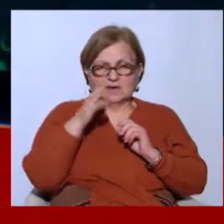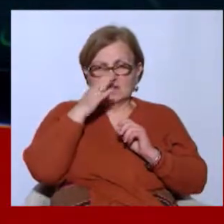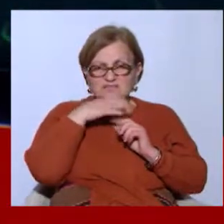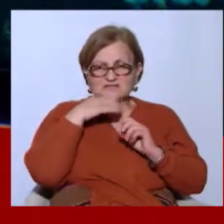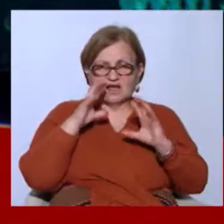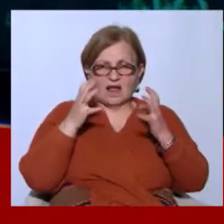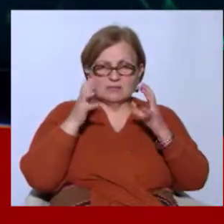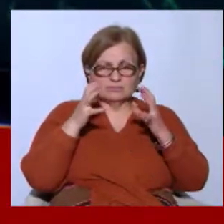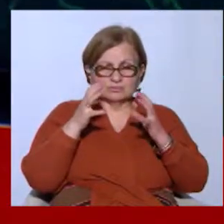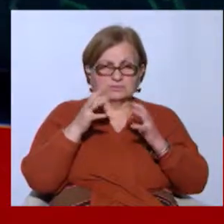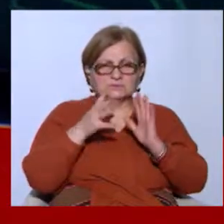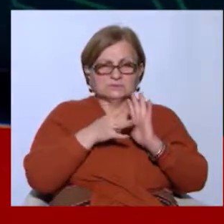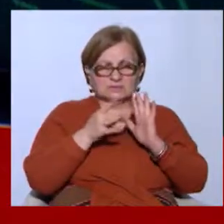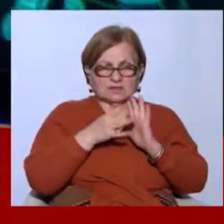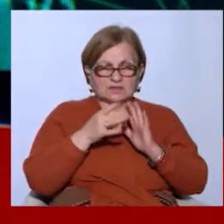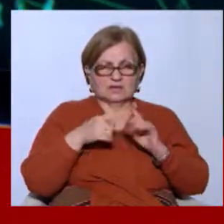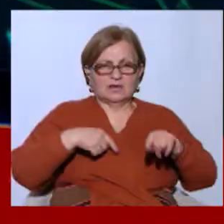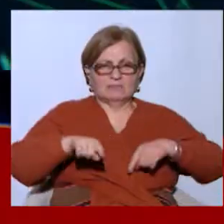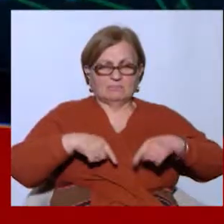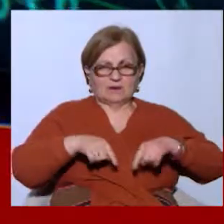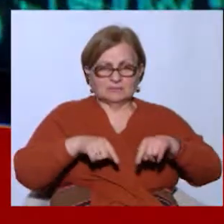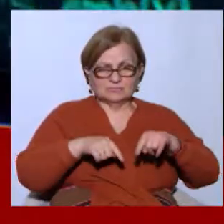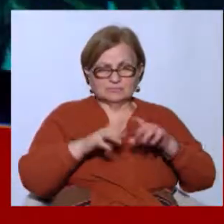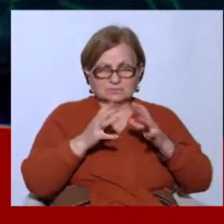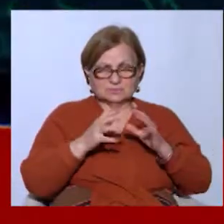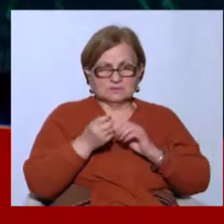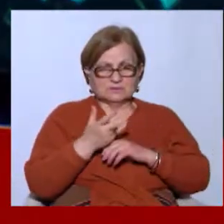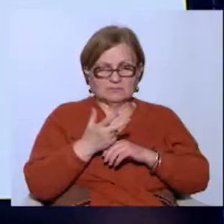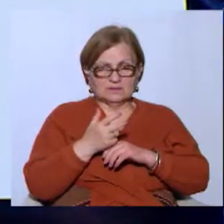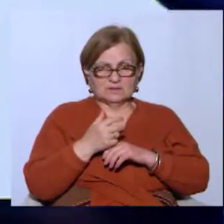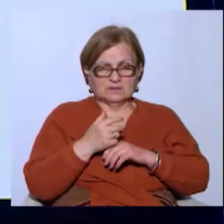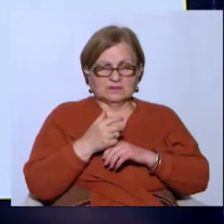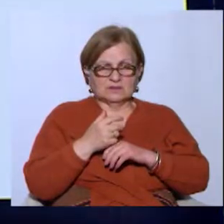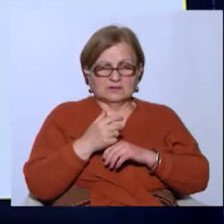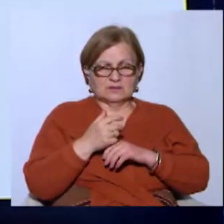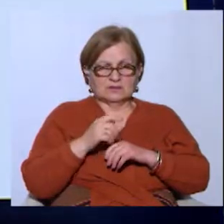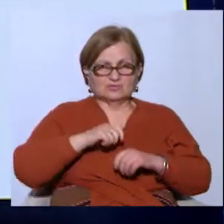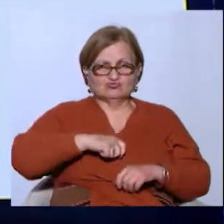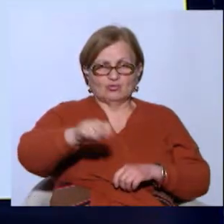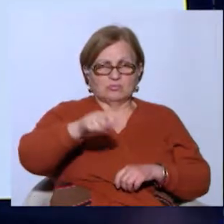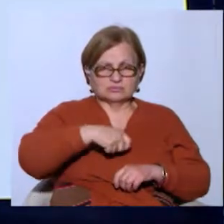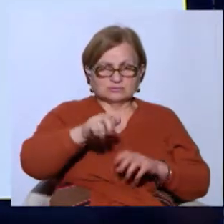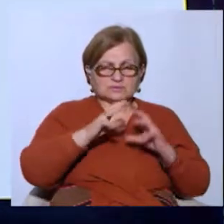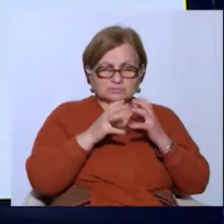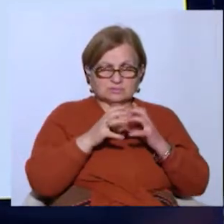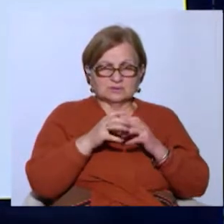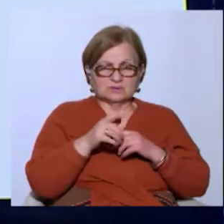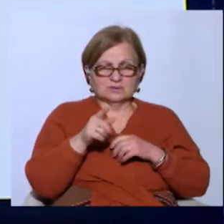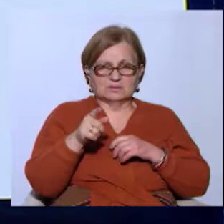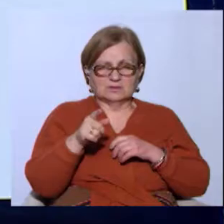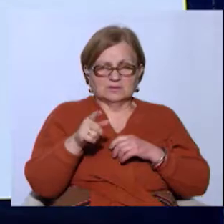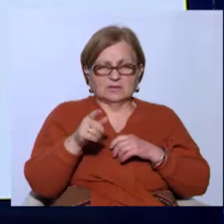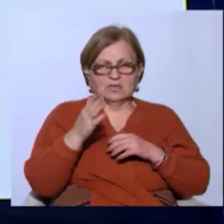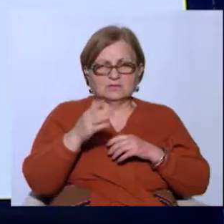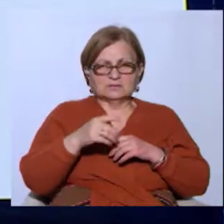წყალბურთის ბურთი ღირს 9 ლარი, ფეხბურთის ბურთი 13 ლარი, ჩოგბურთის ბურთი 5 ლარი და ბეისბოლის